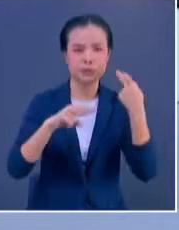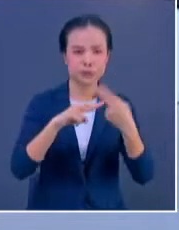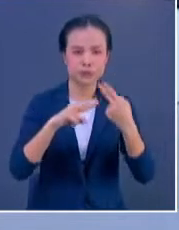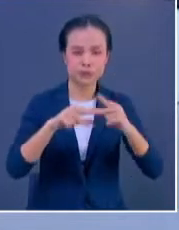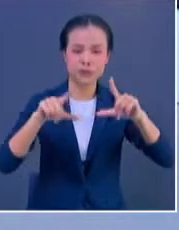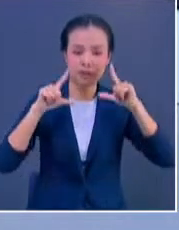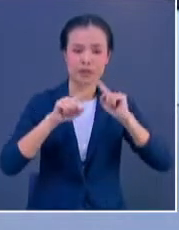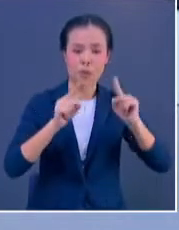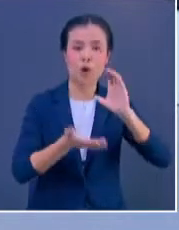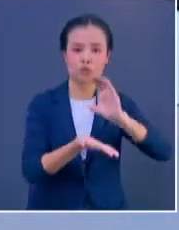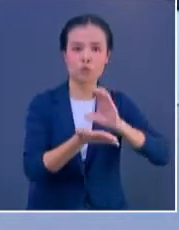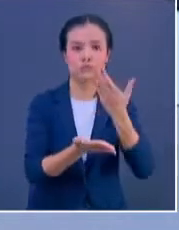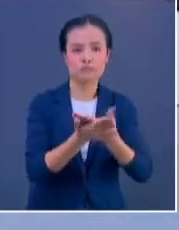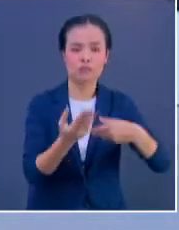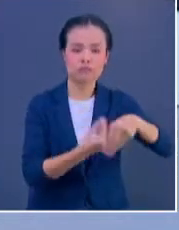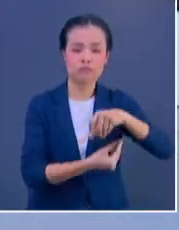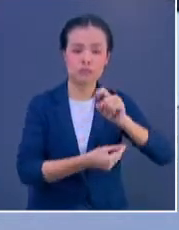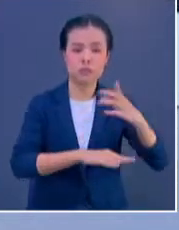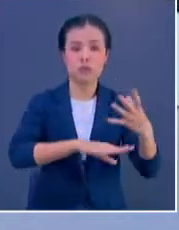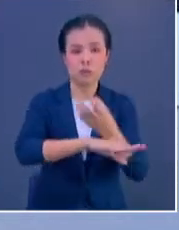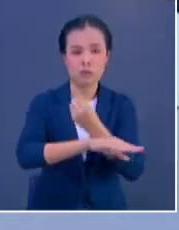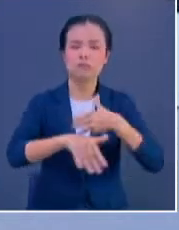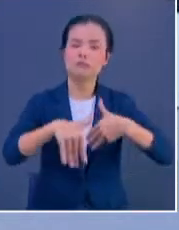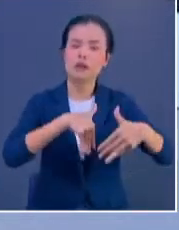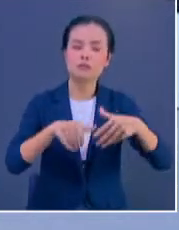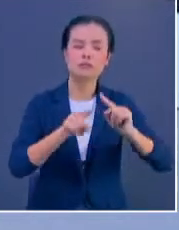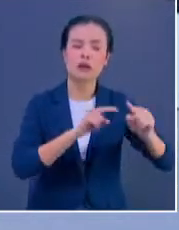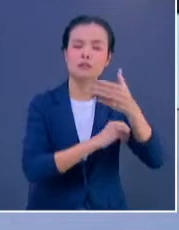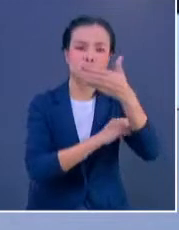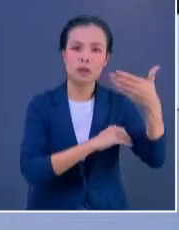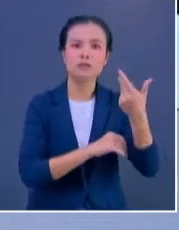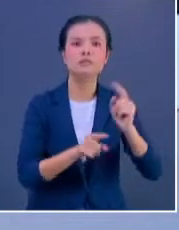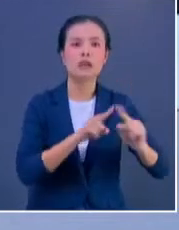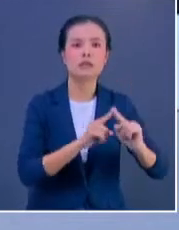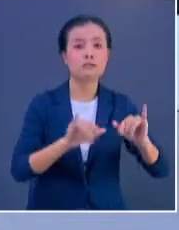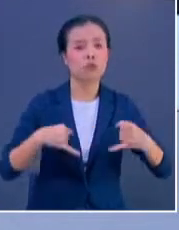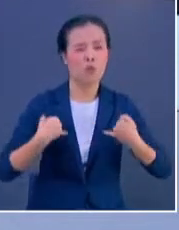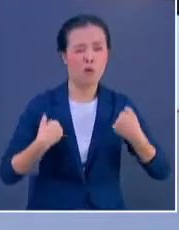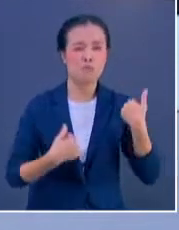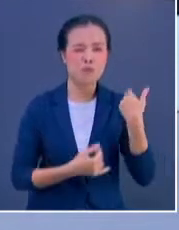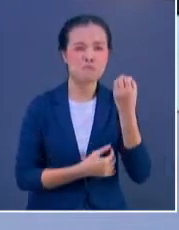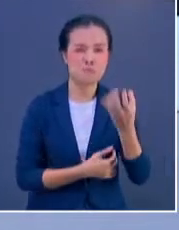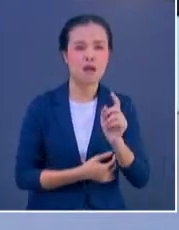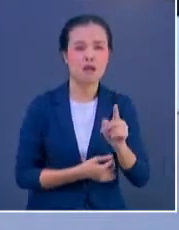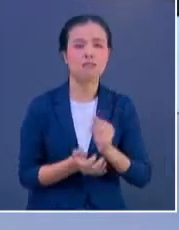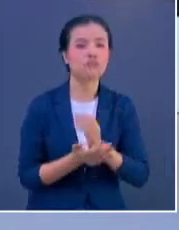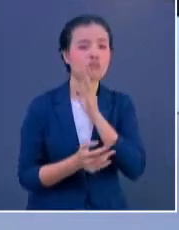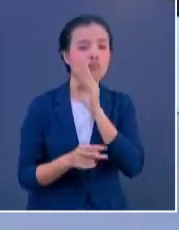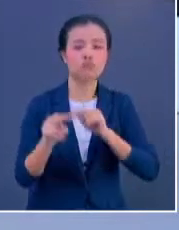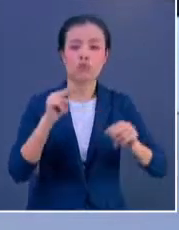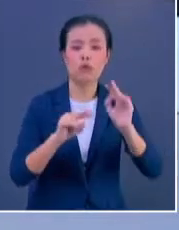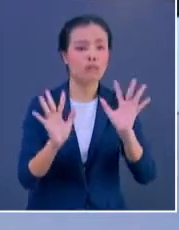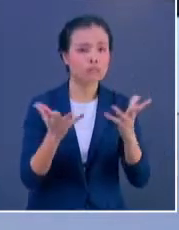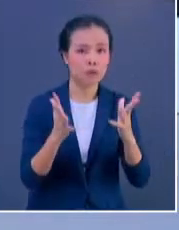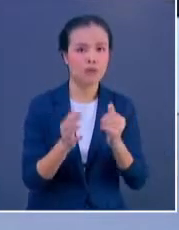ป็นนายทุนเป็นนักธุรกิจหรือเป็นนักการเมืองท้องถิ่นและนักการเมืองระดับชาติครอบครองพื้นที่นี้อยู่อีกเยอะเพราะฉะนั้นถ้าไม่มีการตรวจสอบอย่างจริง